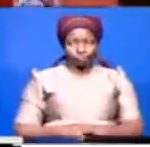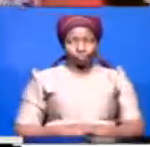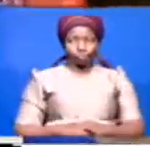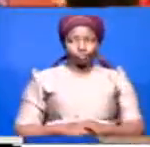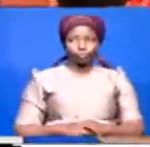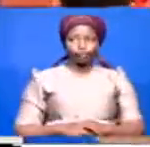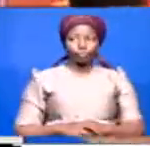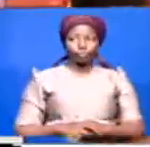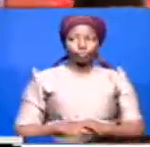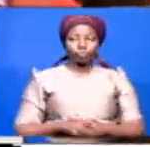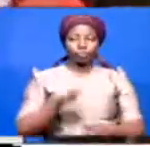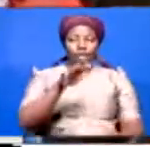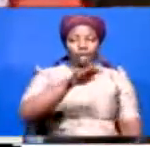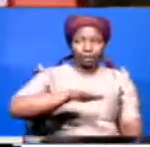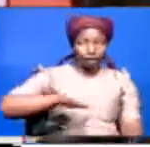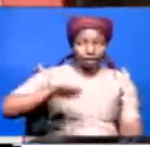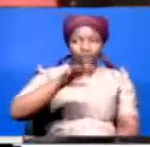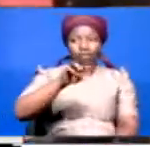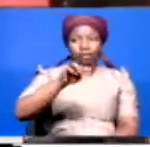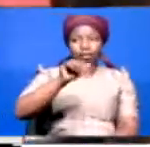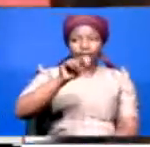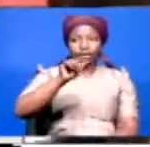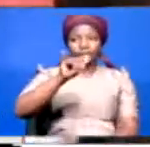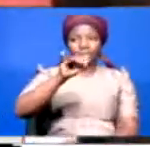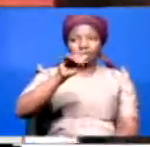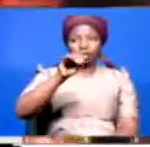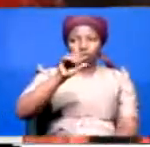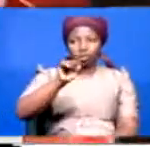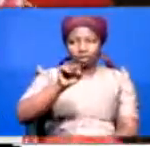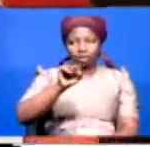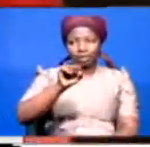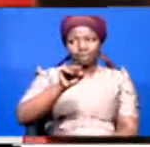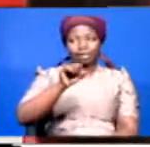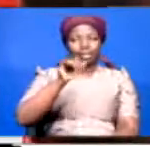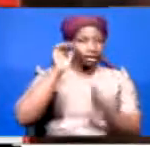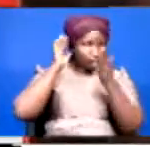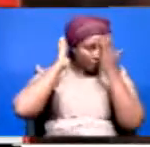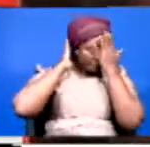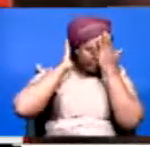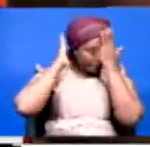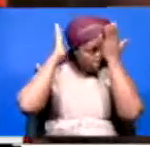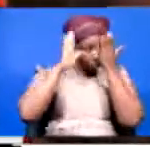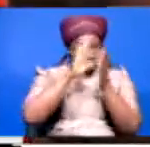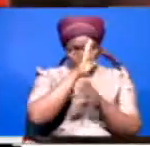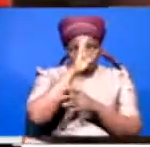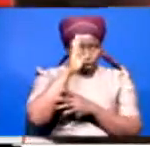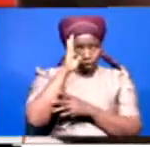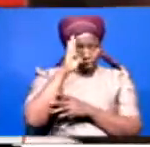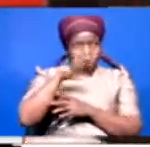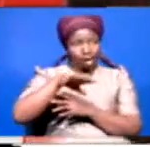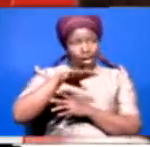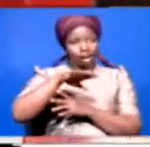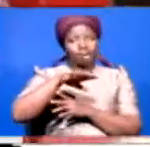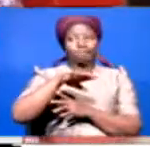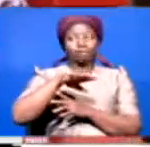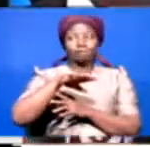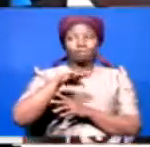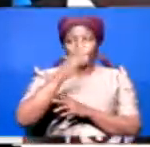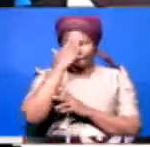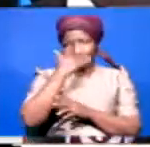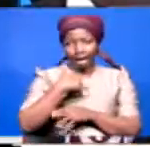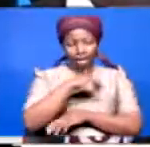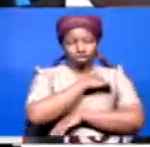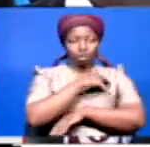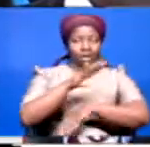Katika eneo bunge la Matayos, askofu wa dayosisi ya Bungoma ya kanisa katoliki Mark Kadima alisema amefurahishwa na